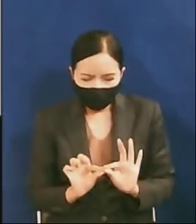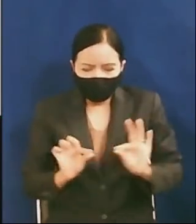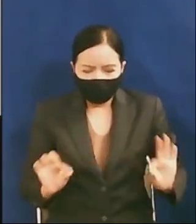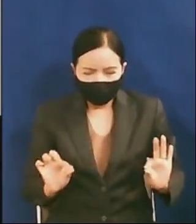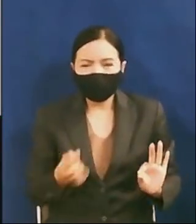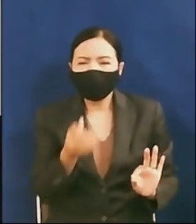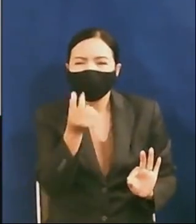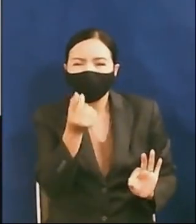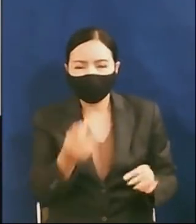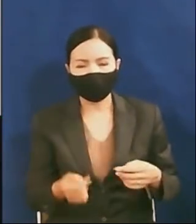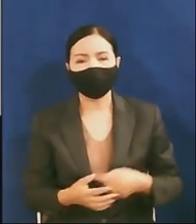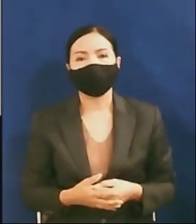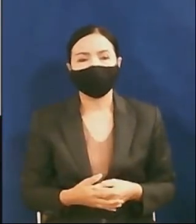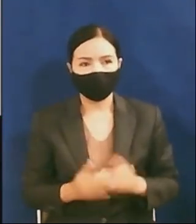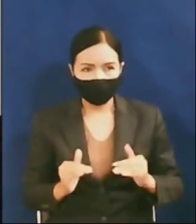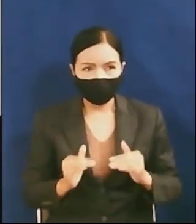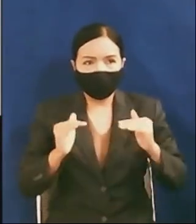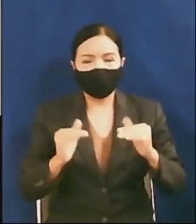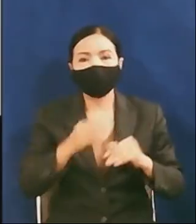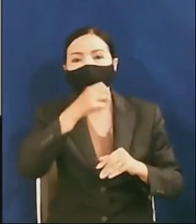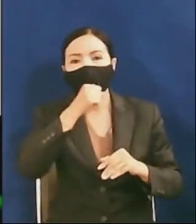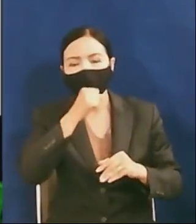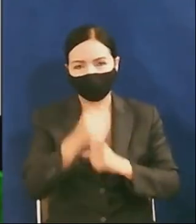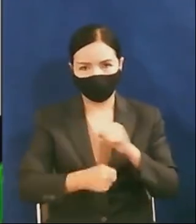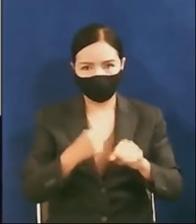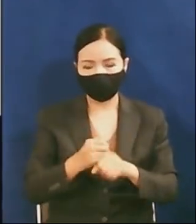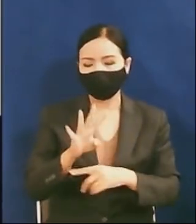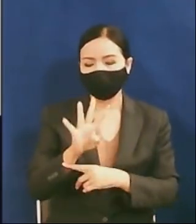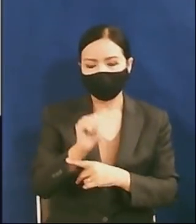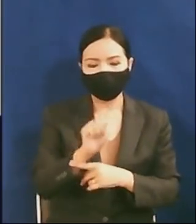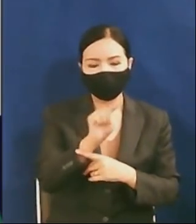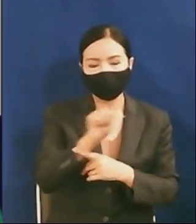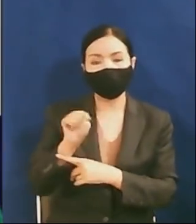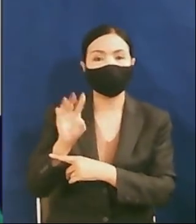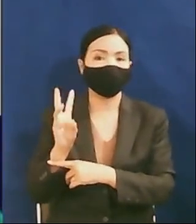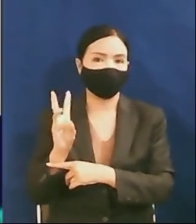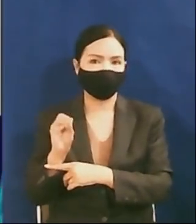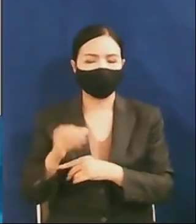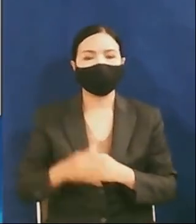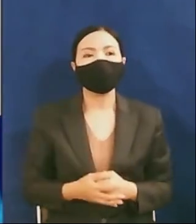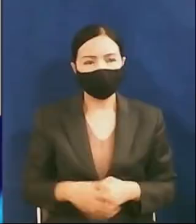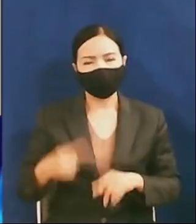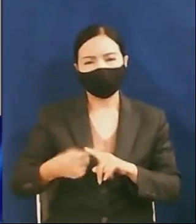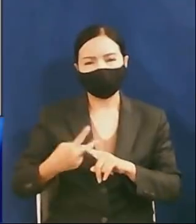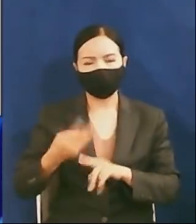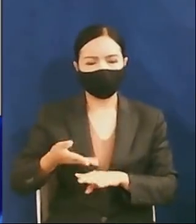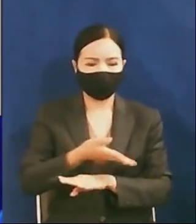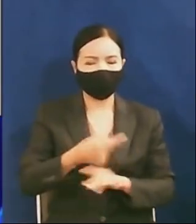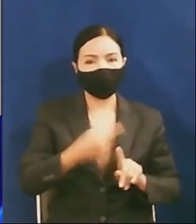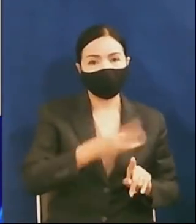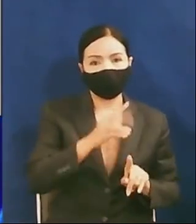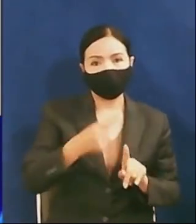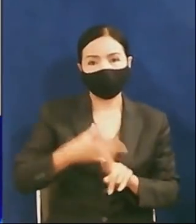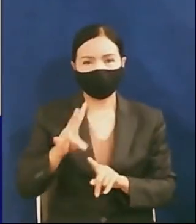แต่ก็ไม่มากนะครับส่วนเส้นสีส้มก็อายุ41ถึง60ปีนะครับ2เดือนหลังก็คือมิถุนาย